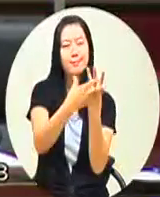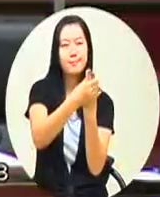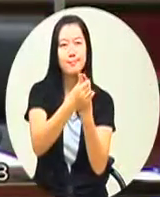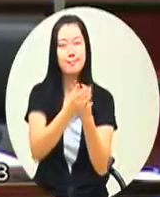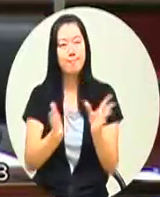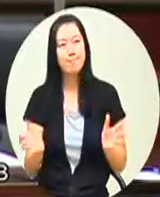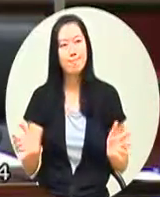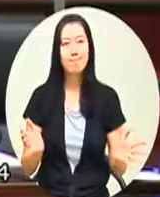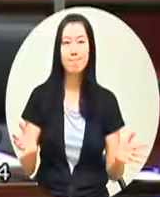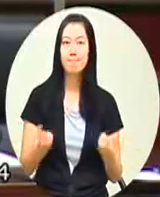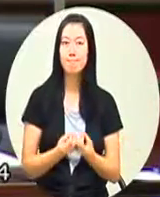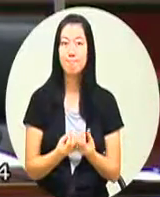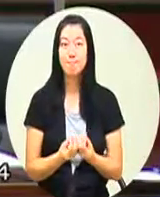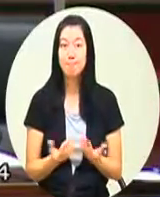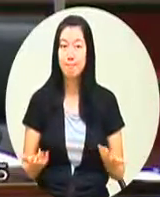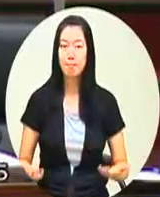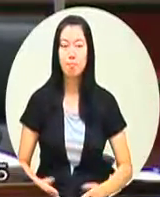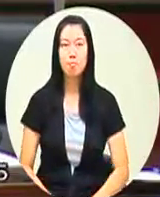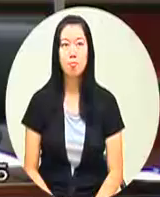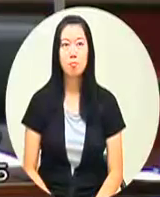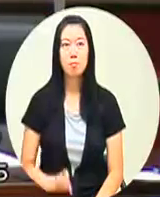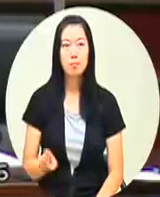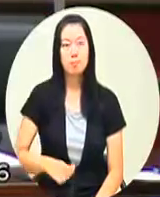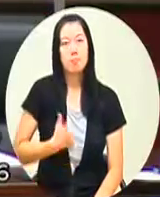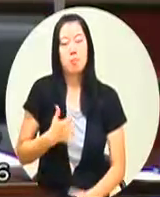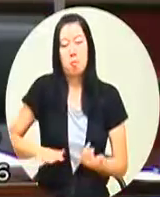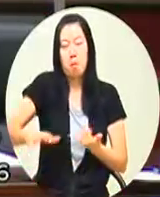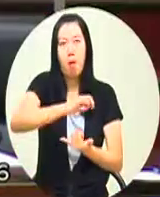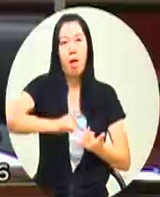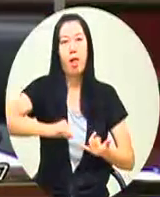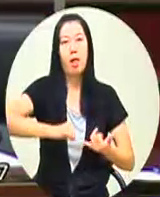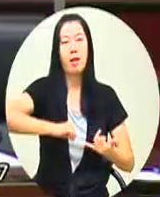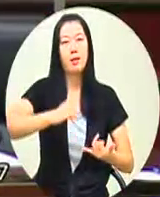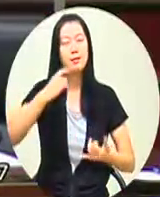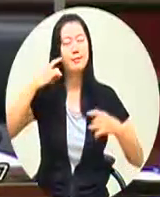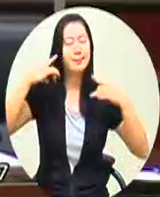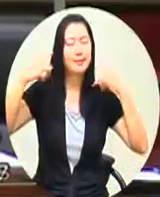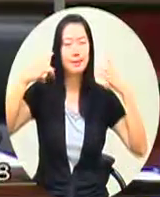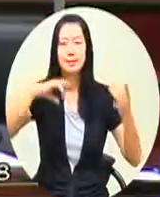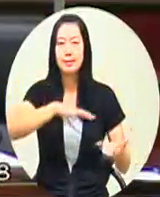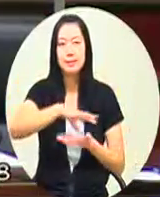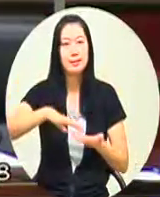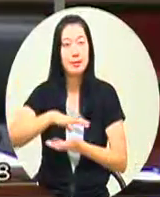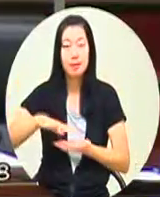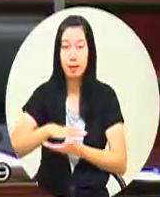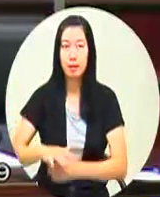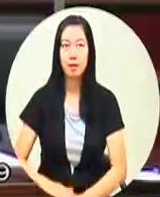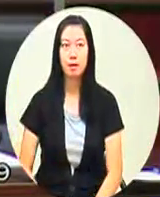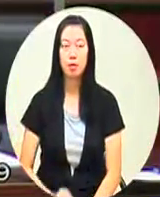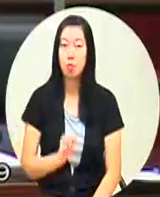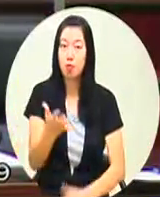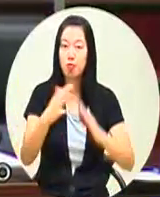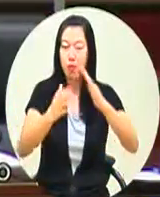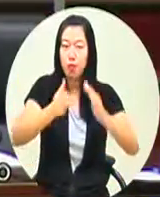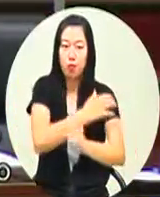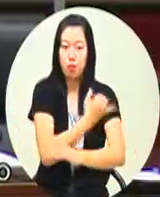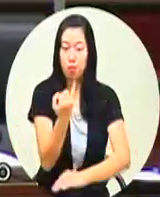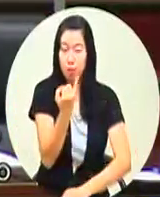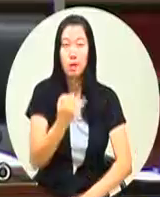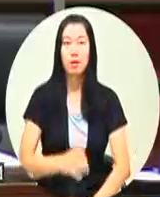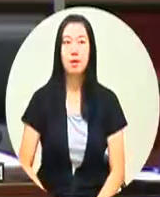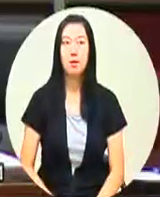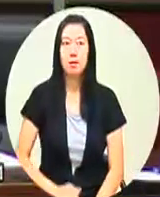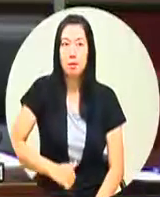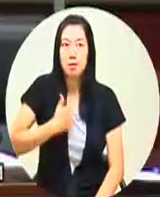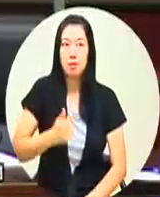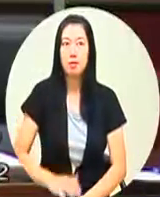够成立，难怪这会闹成全国性的大问题，就是为什么陈菊市长明明是台湾